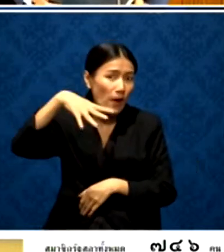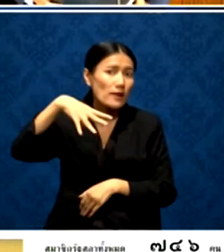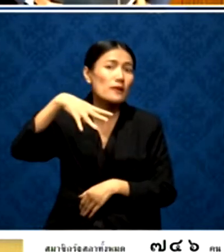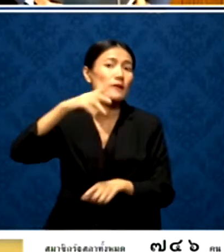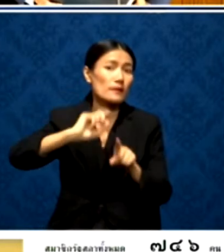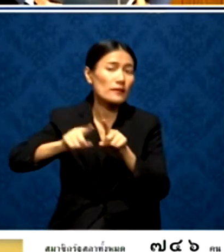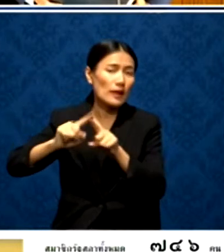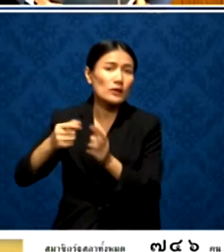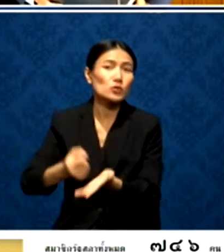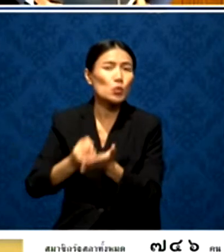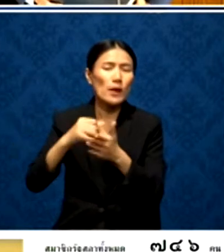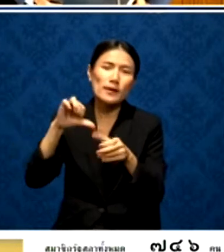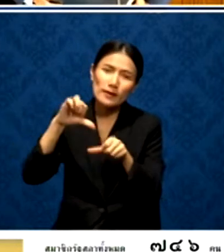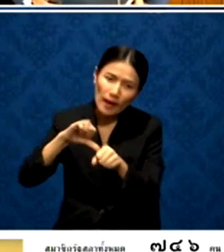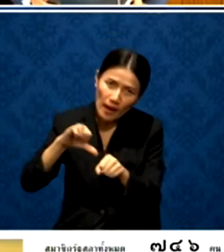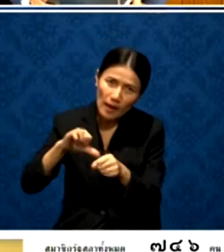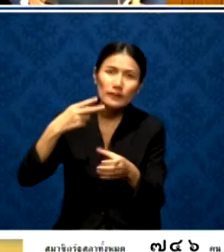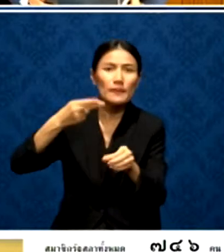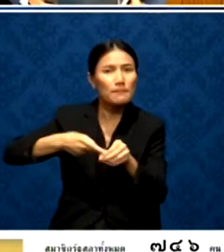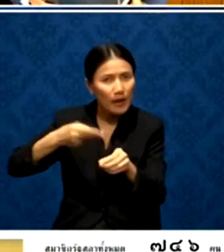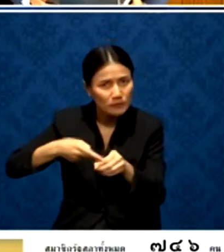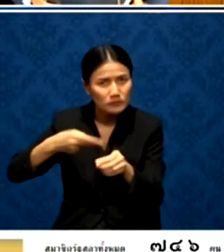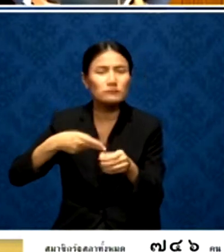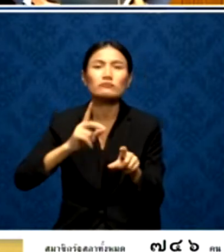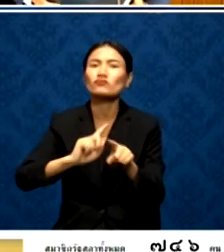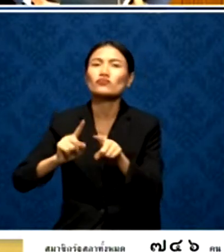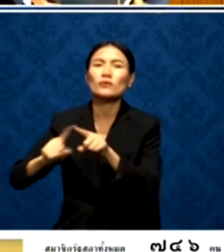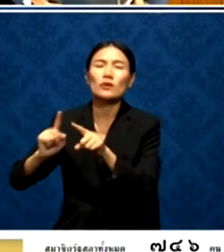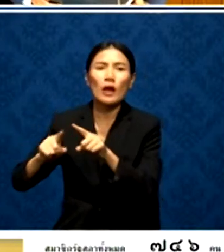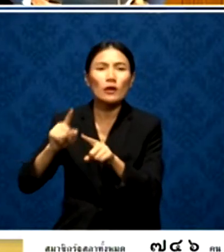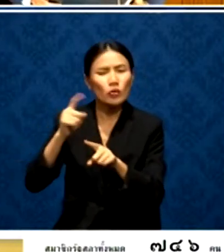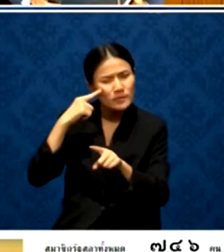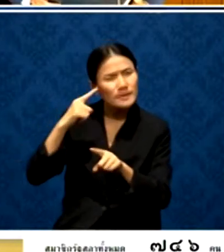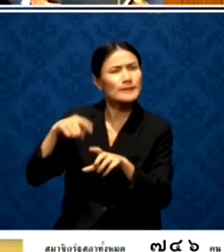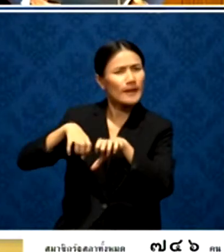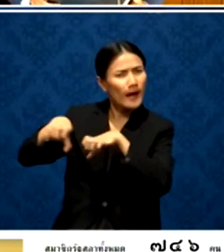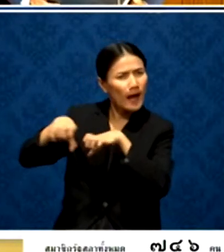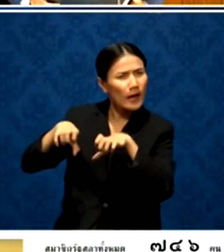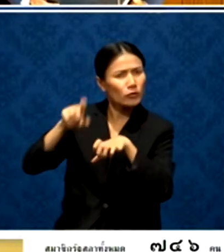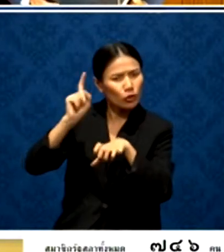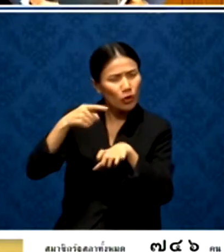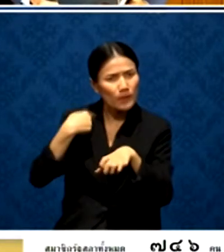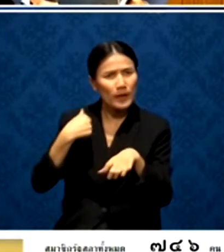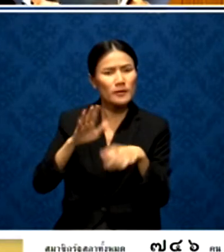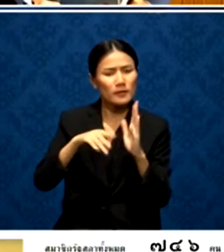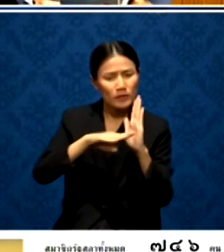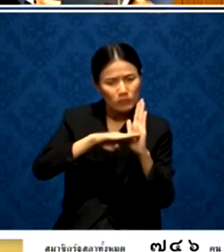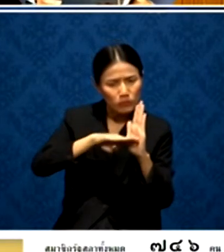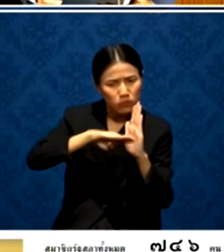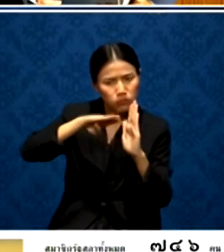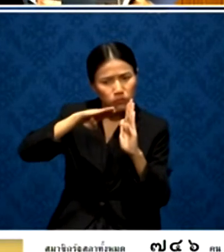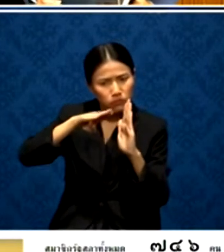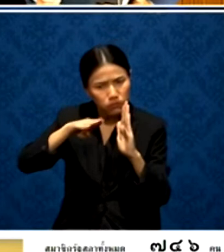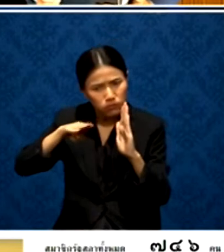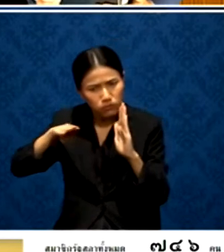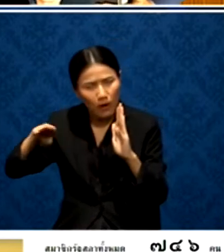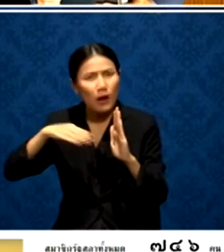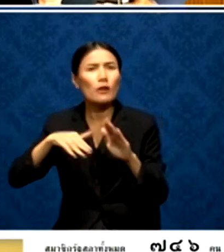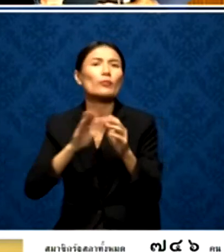ฟฟ้าค่าแก๊สสูงต้มและค่าน้ำมันเชื้อเพลิงให้อยู่ในระดับที่เหมาะสมในทันทีนอก